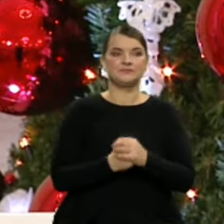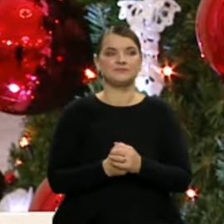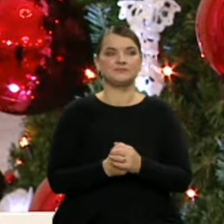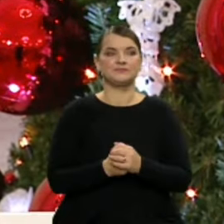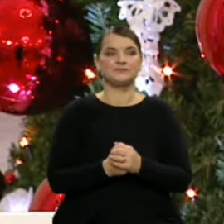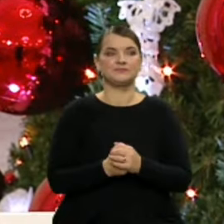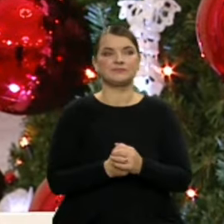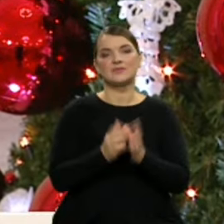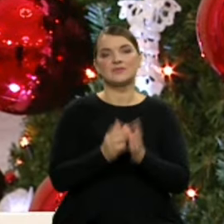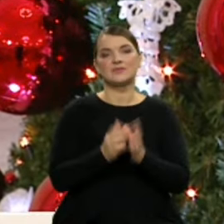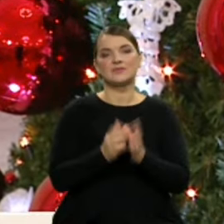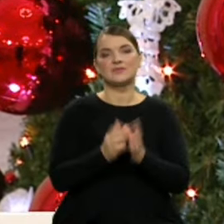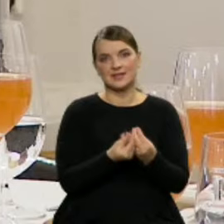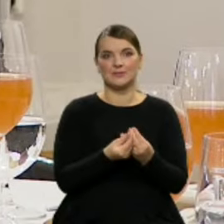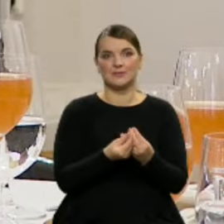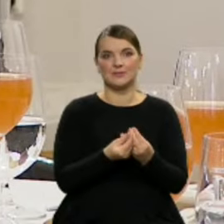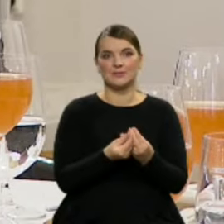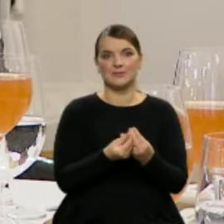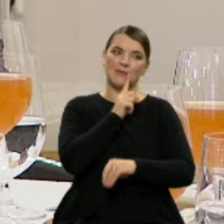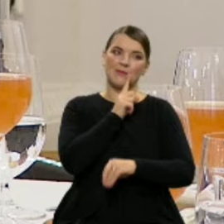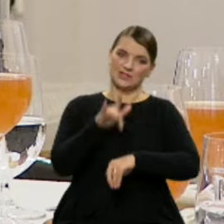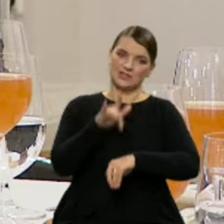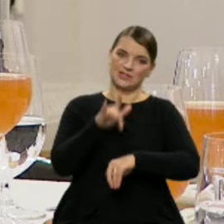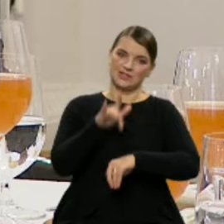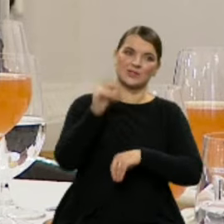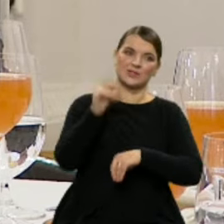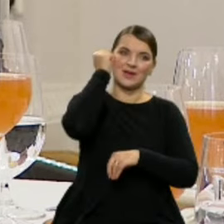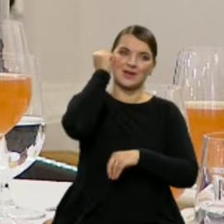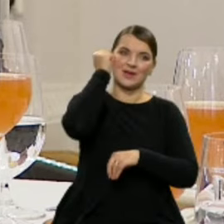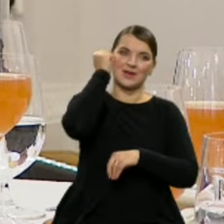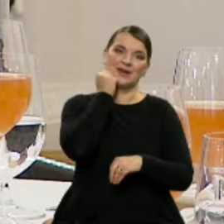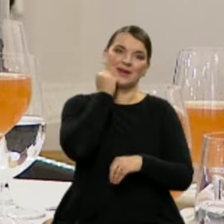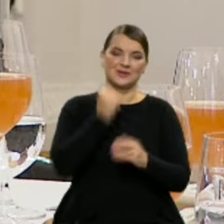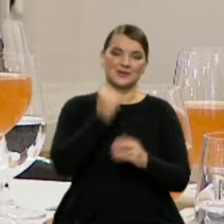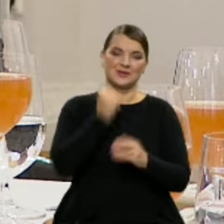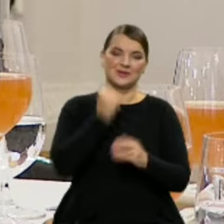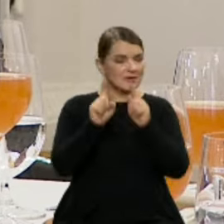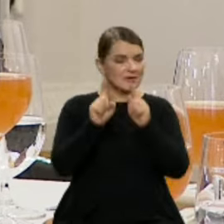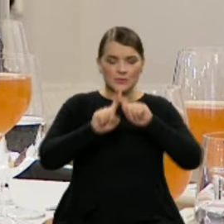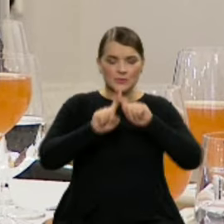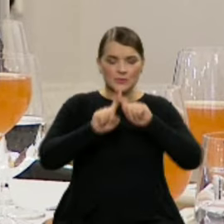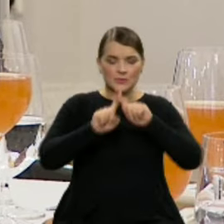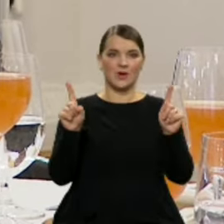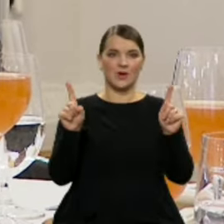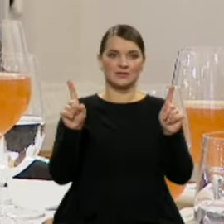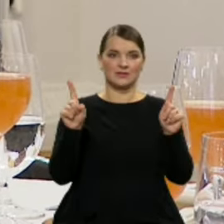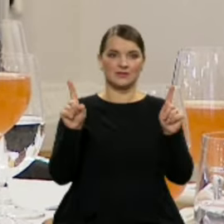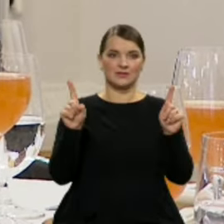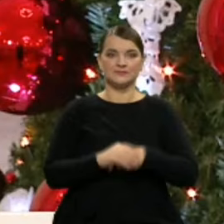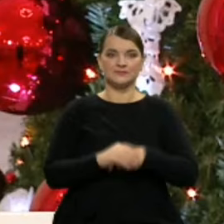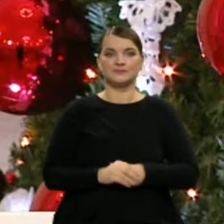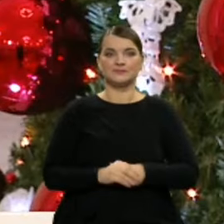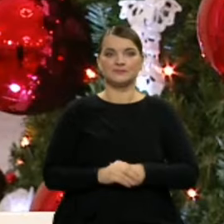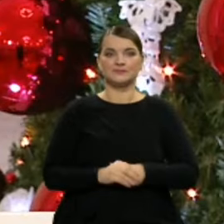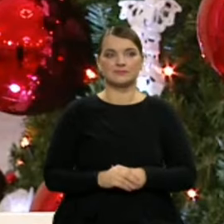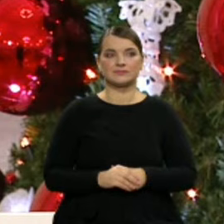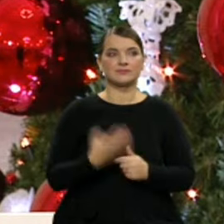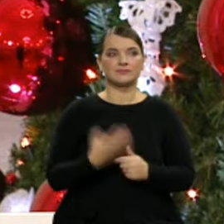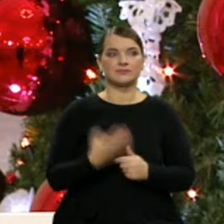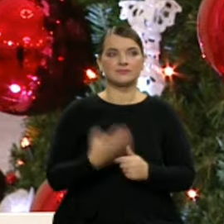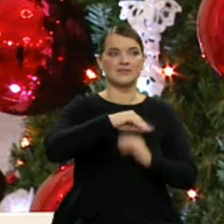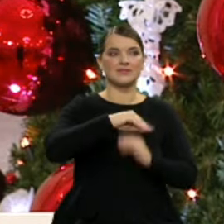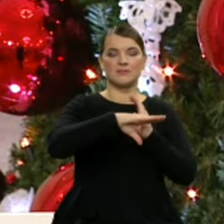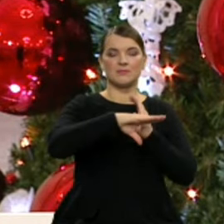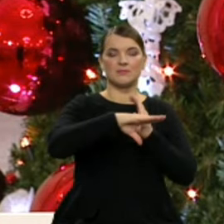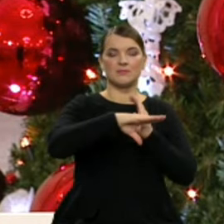už šeimą ir už motinystę, kurią tokiu ypatingu būdu man padovanojo. Ir dėkoju visiems pagalbininkams,